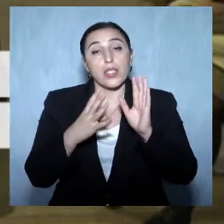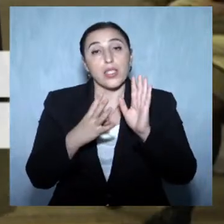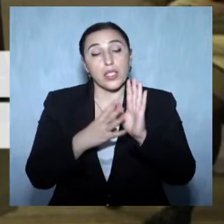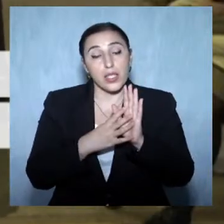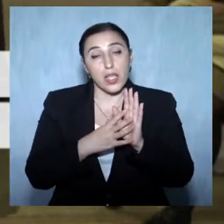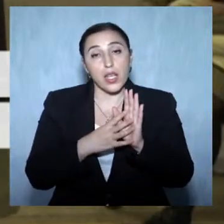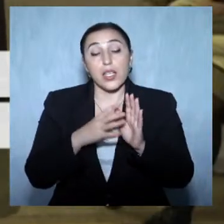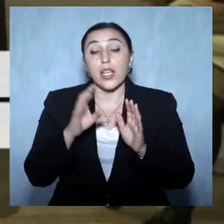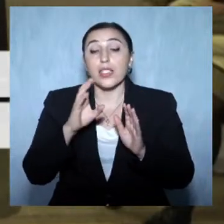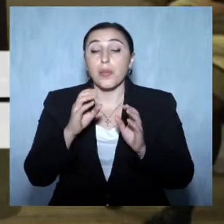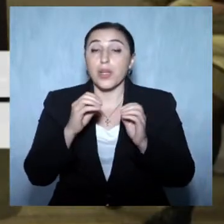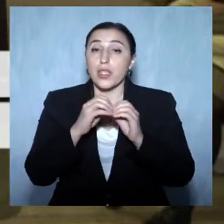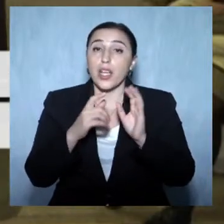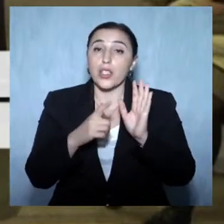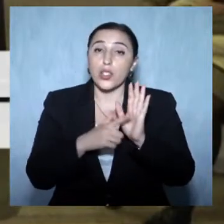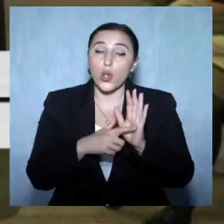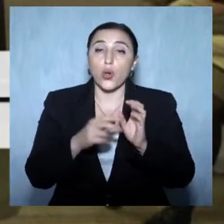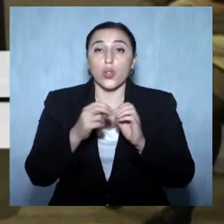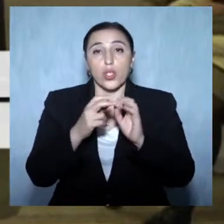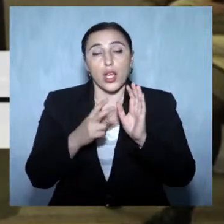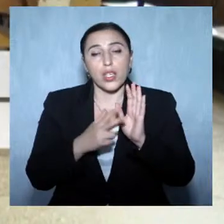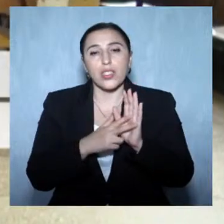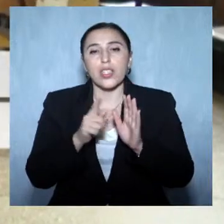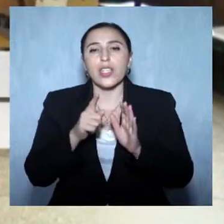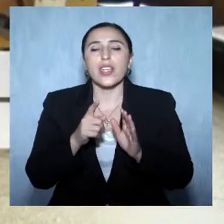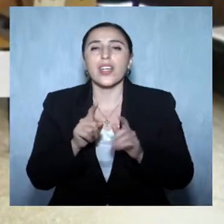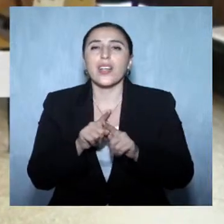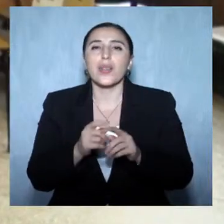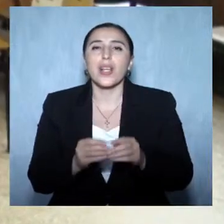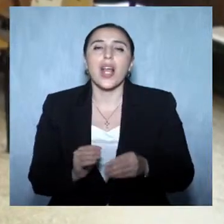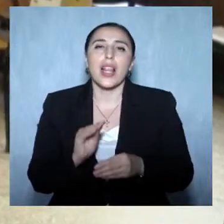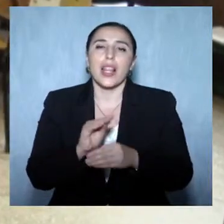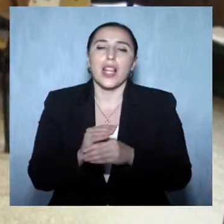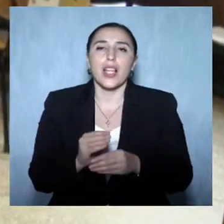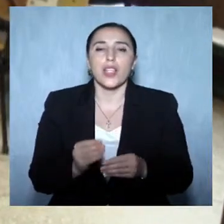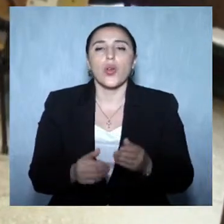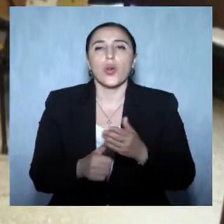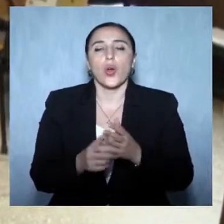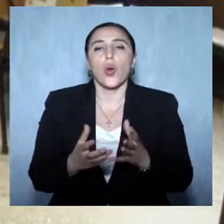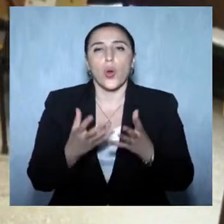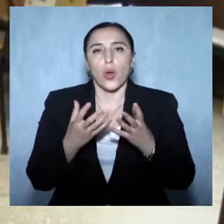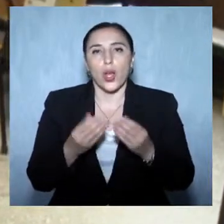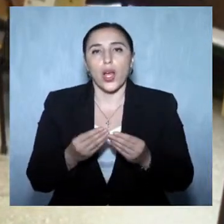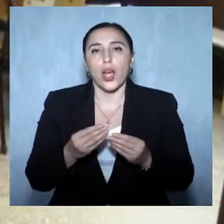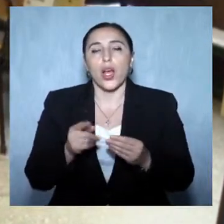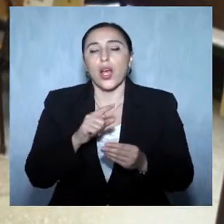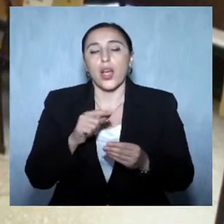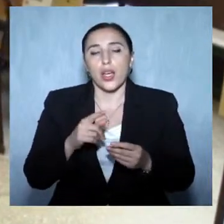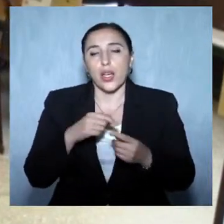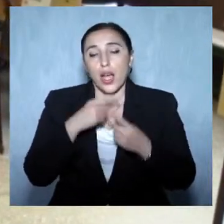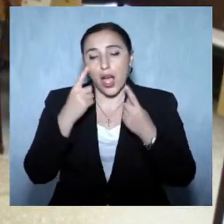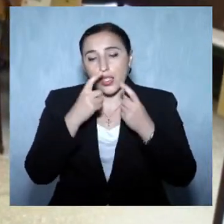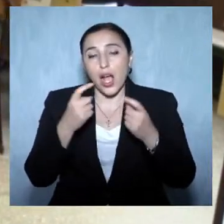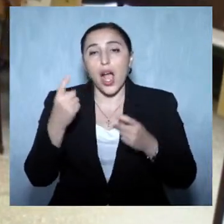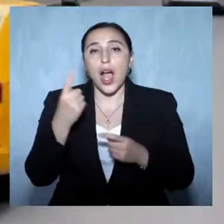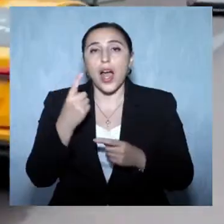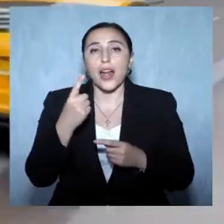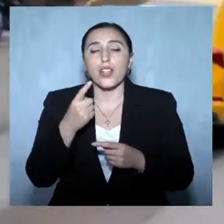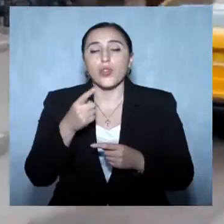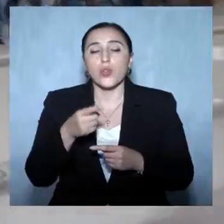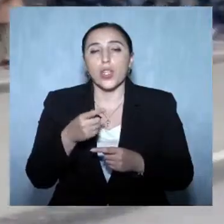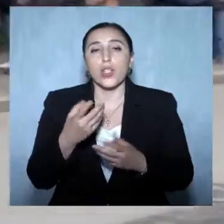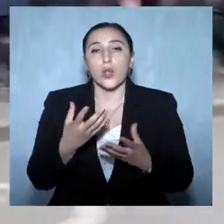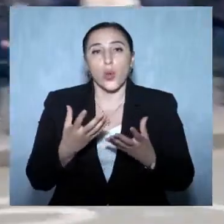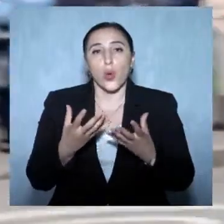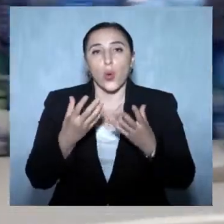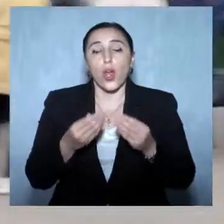իսկ, սեպտեմբերի 17-ի և 18-ը լրացուցիչ։ Այսօր մի շորկանկաղ մեդիաներ հայտնել են, Քրարկության առաջին լրացուցիչ որը